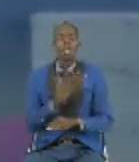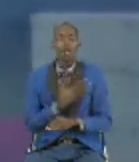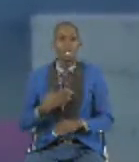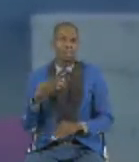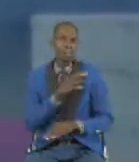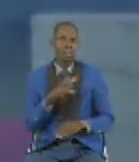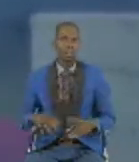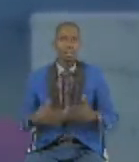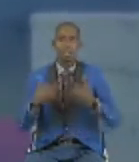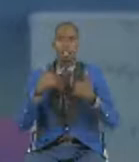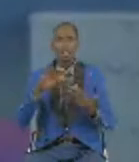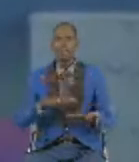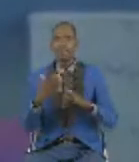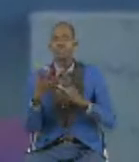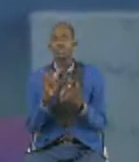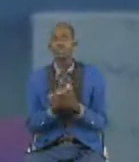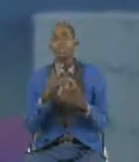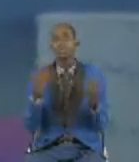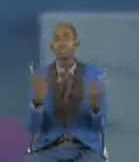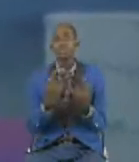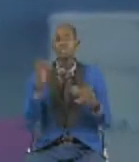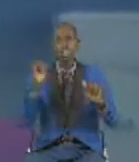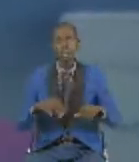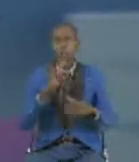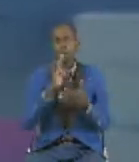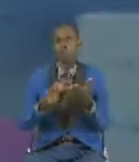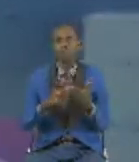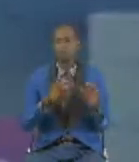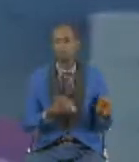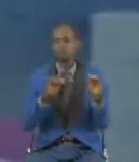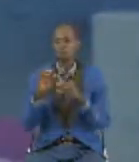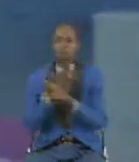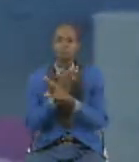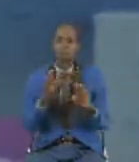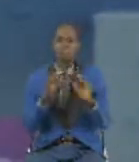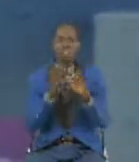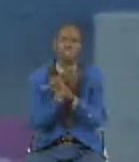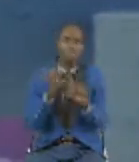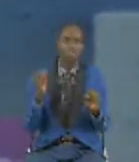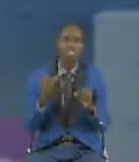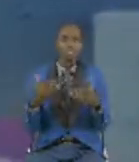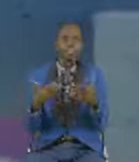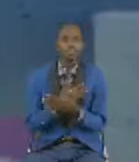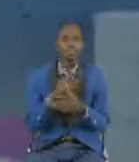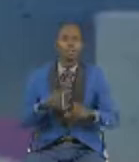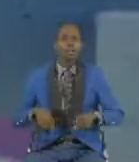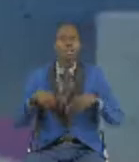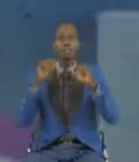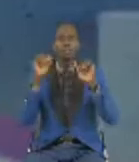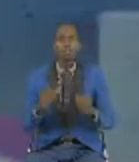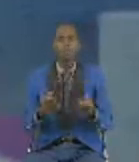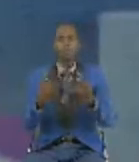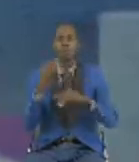mort afin que les péchés soient pardonnés, afin qu'ils soient affranchis, afin qu'ils soient sauvés et qu'une nouvelle vie